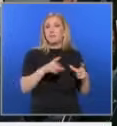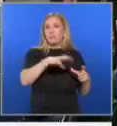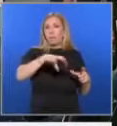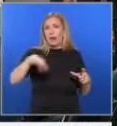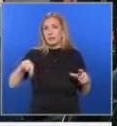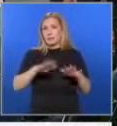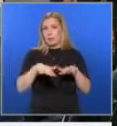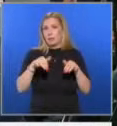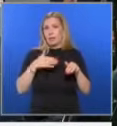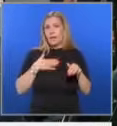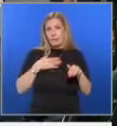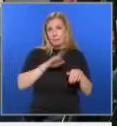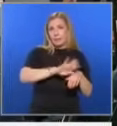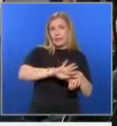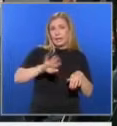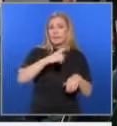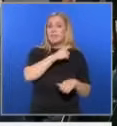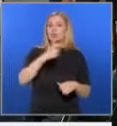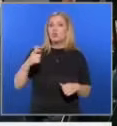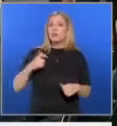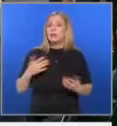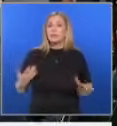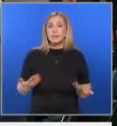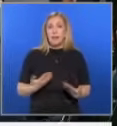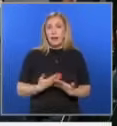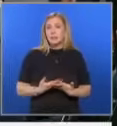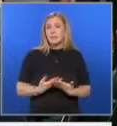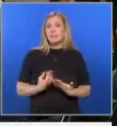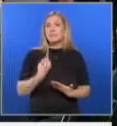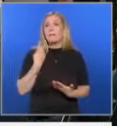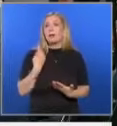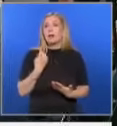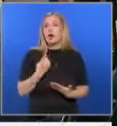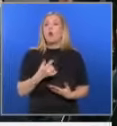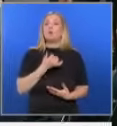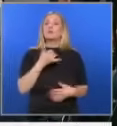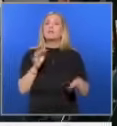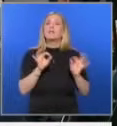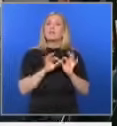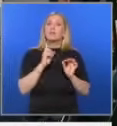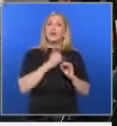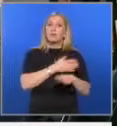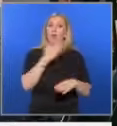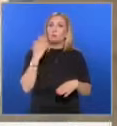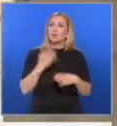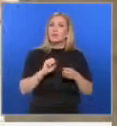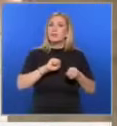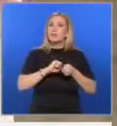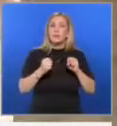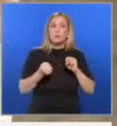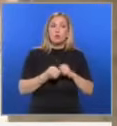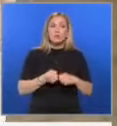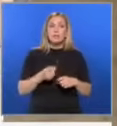си има своите и национални интереси. Самата Урсула фон дер Лайен трябва до последно да се бори